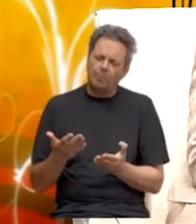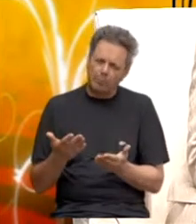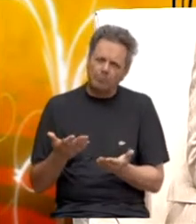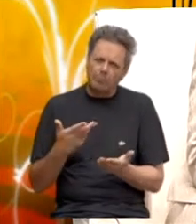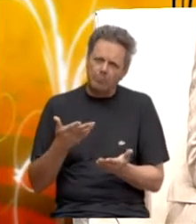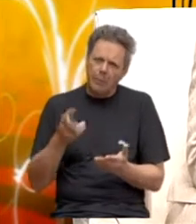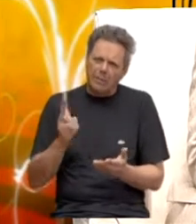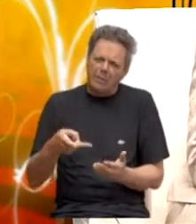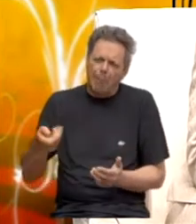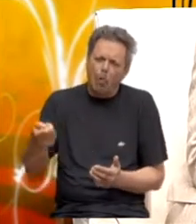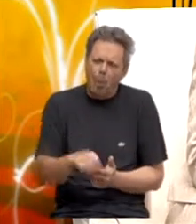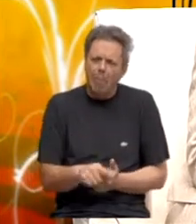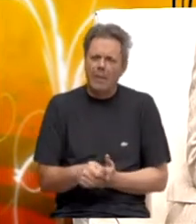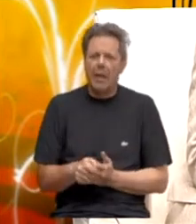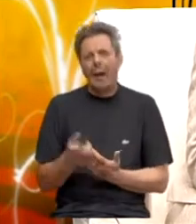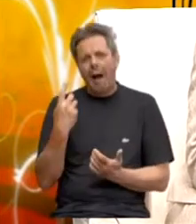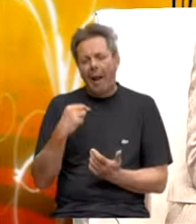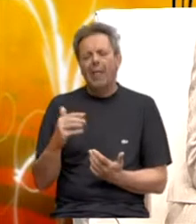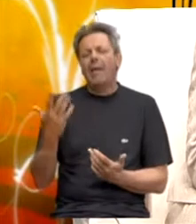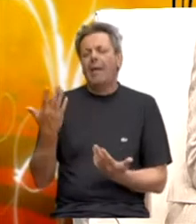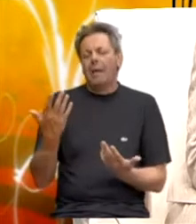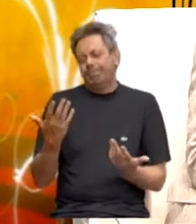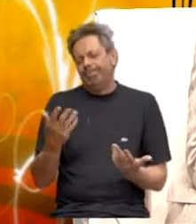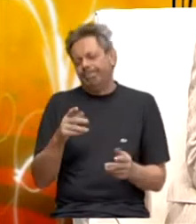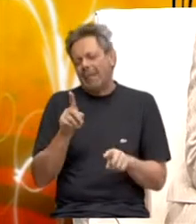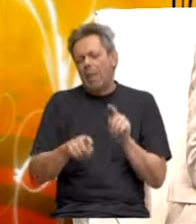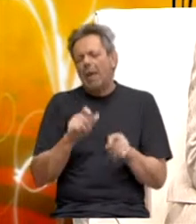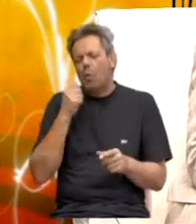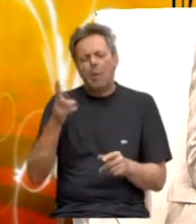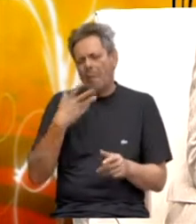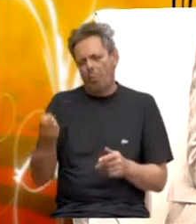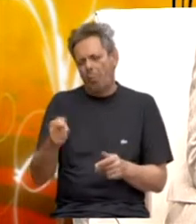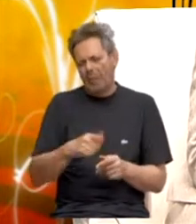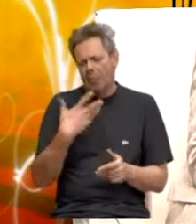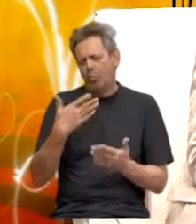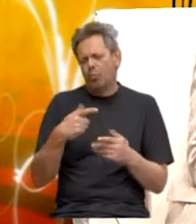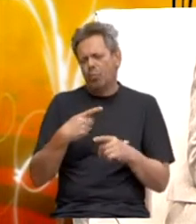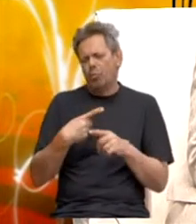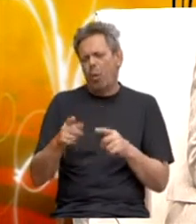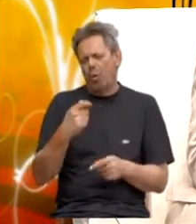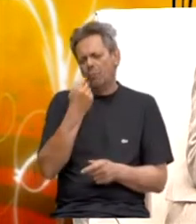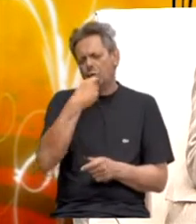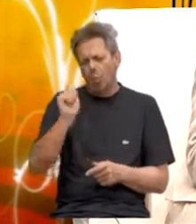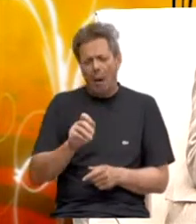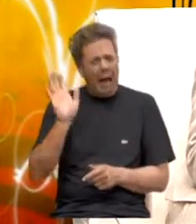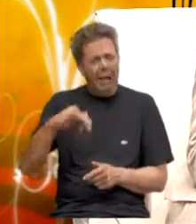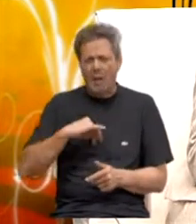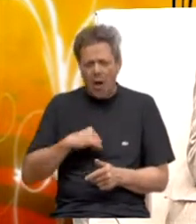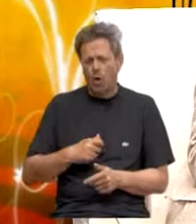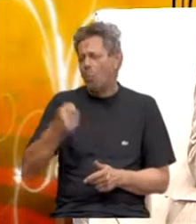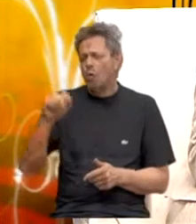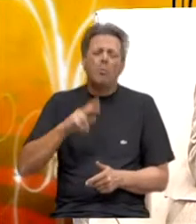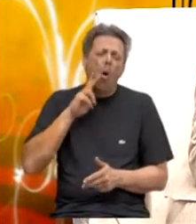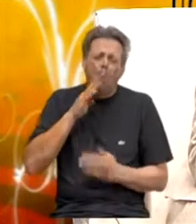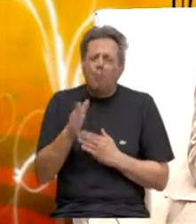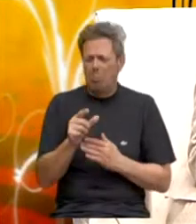međutim nekim je nažalost nedostupna zbog svoje cijene, iako ona može biti srdela, ona najobičnija, kako je